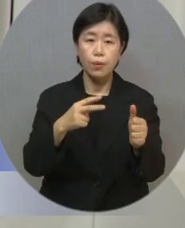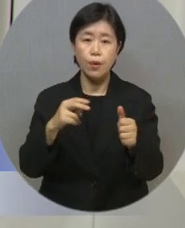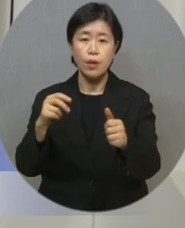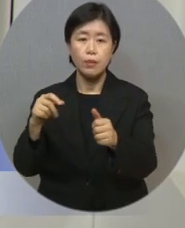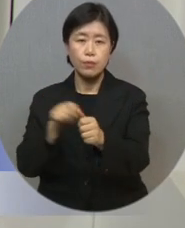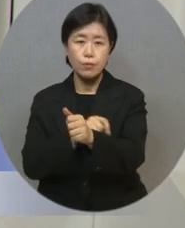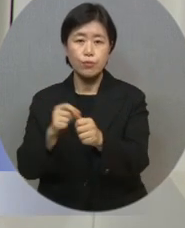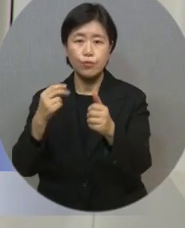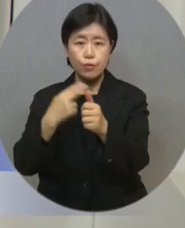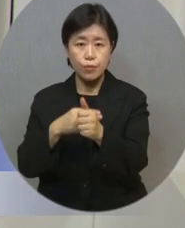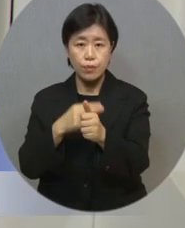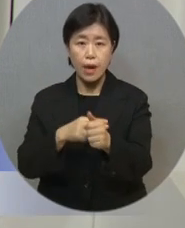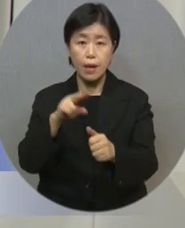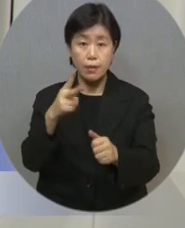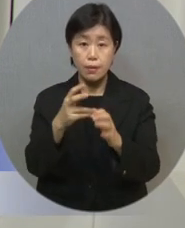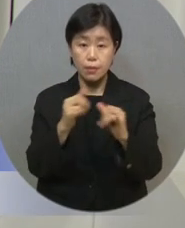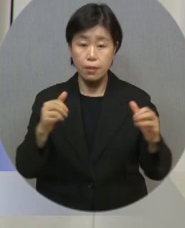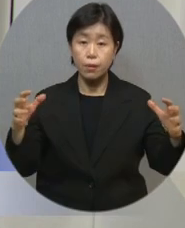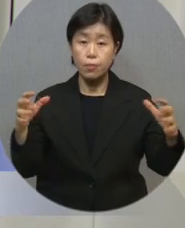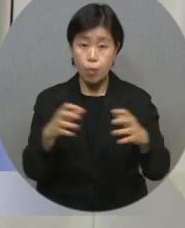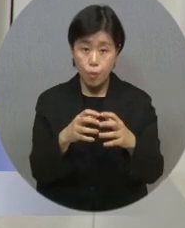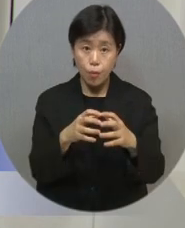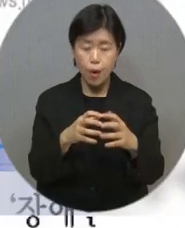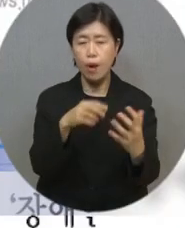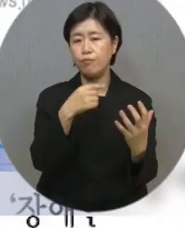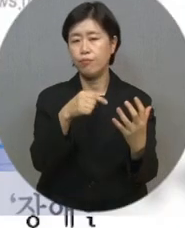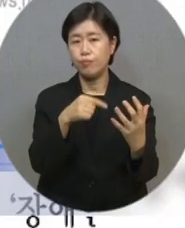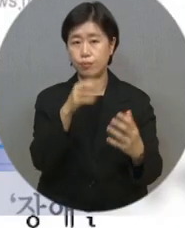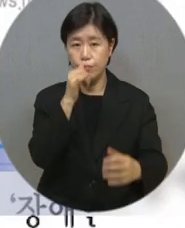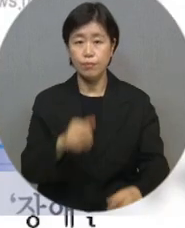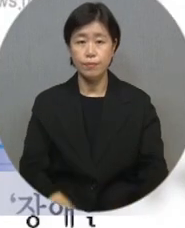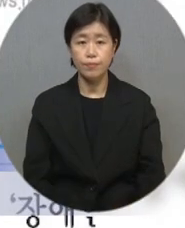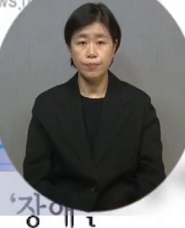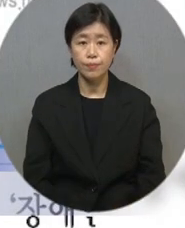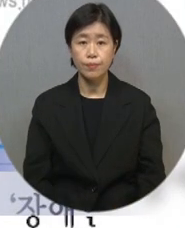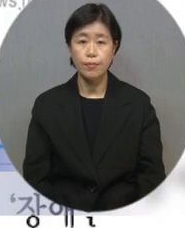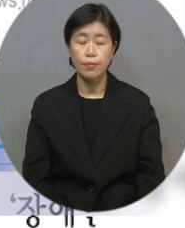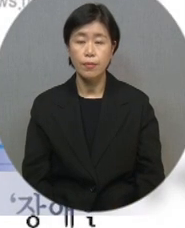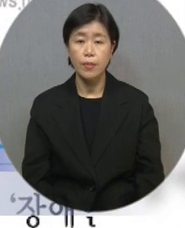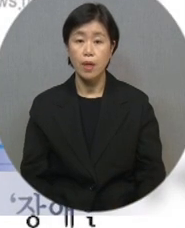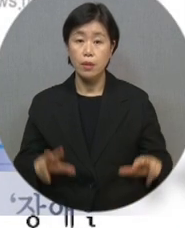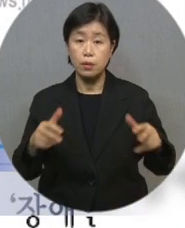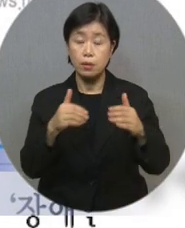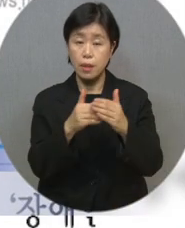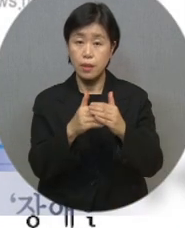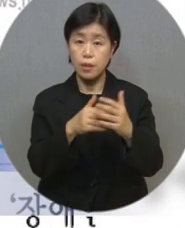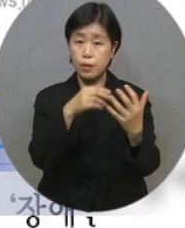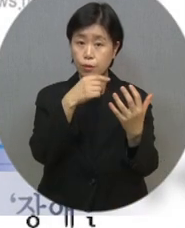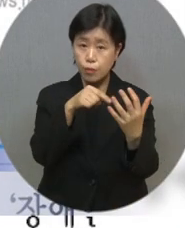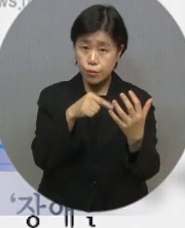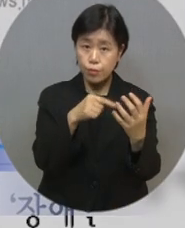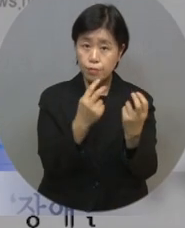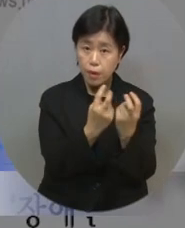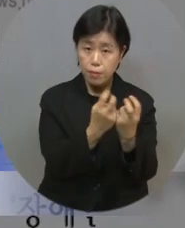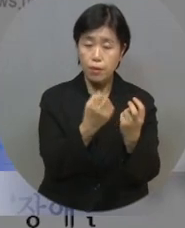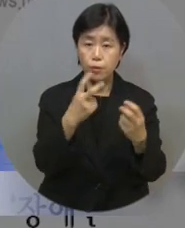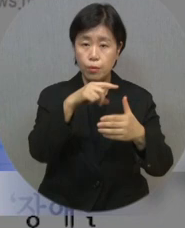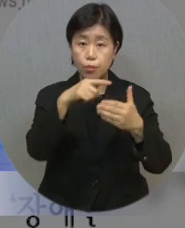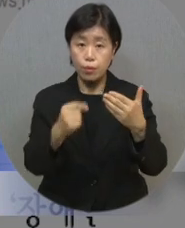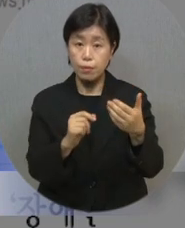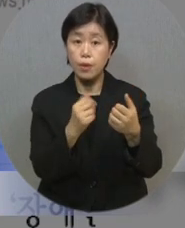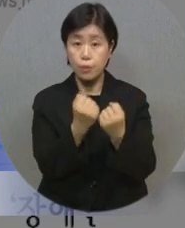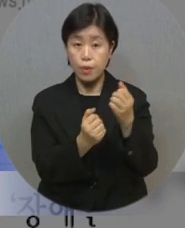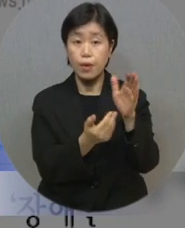대상으로 통합체육 교사 연수를 실시했습니다 기사에서는 그동안의 연수 방법과 프로그램을 소개하고